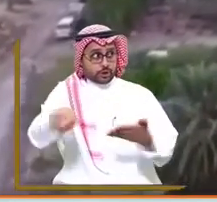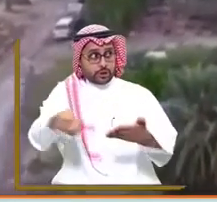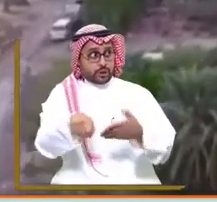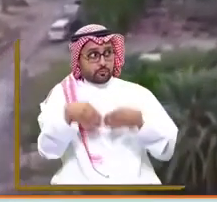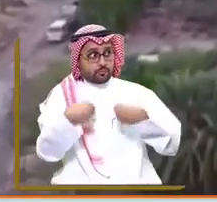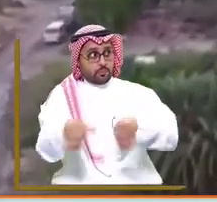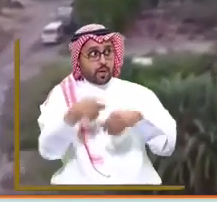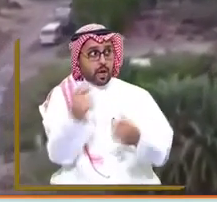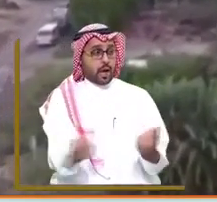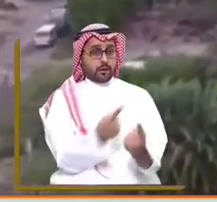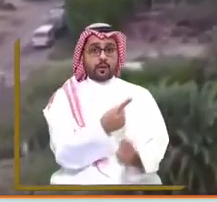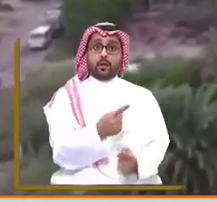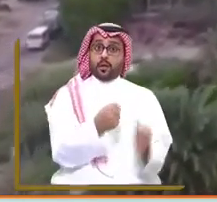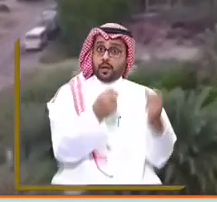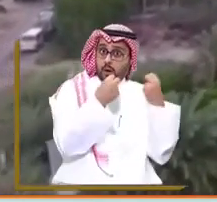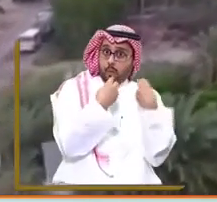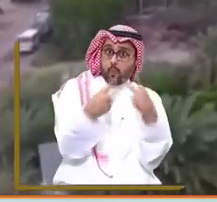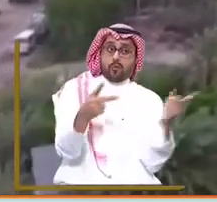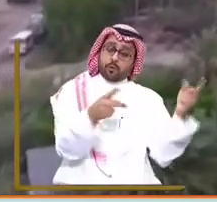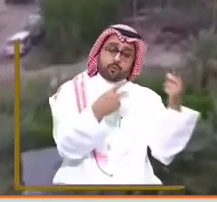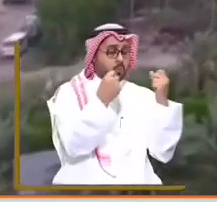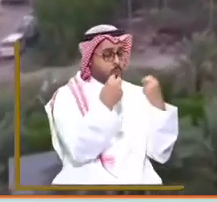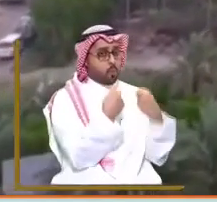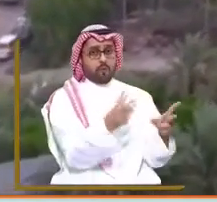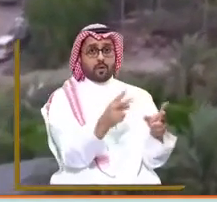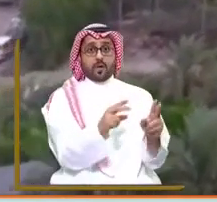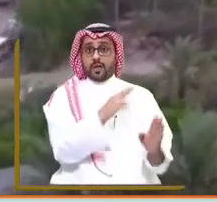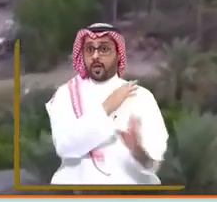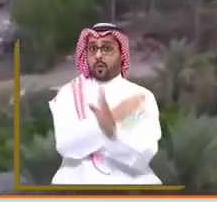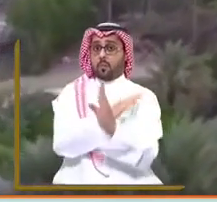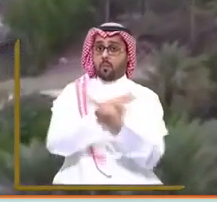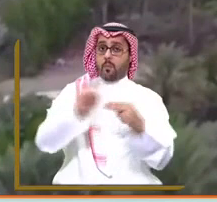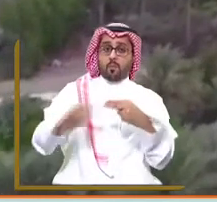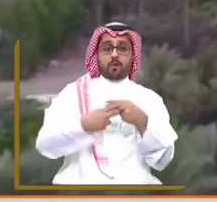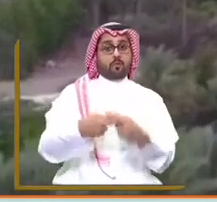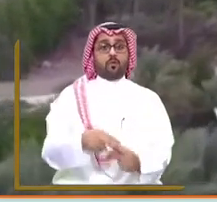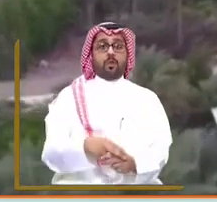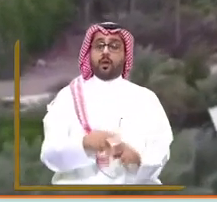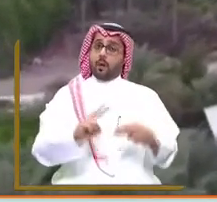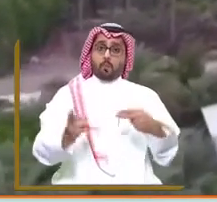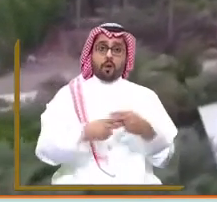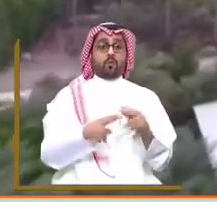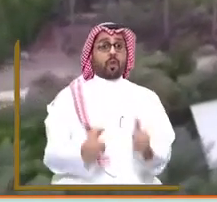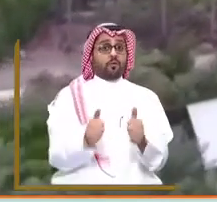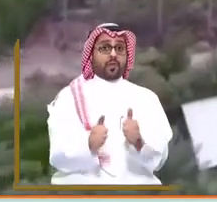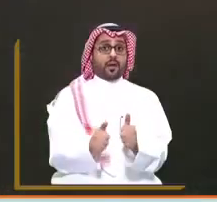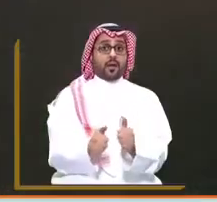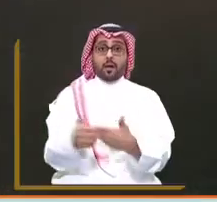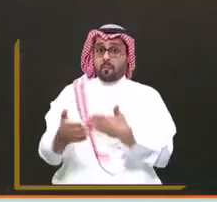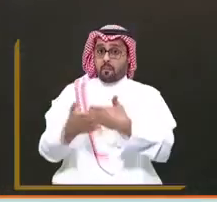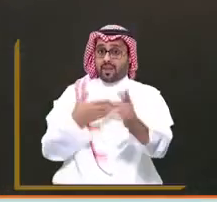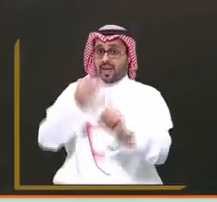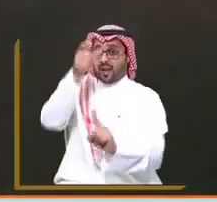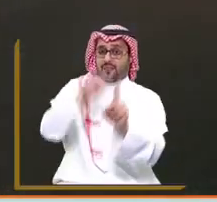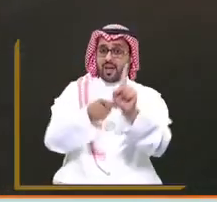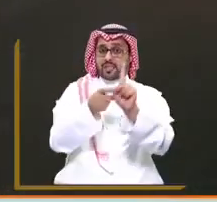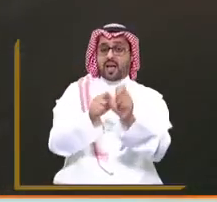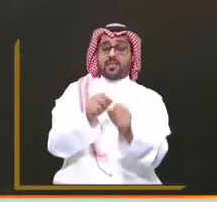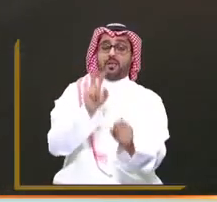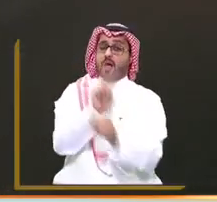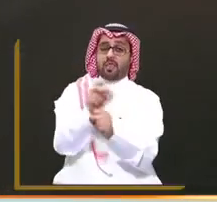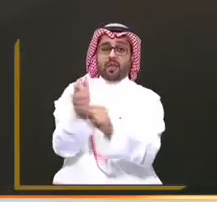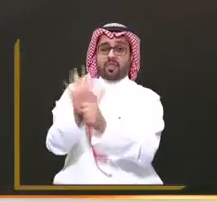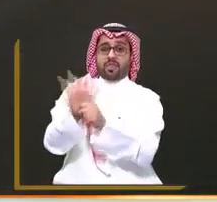بيع أي مخطط على أرض زراعية بدون موافقة الوزارة، كما دعا إلى اعتماد المخططات للتجزئة من قبل وزارة